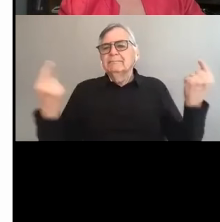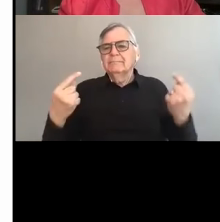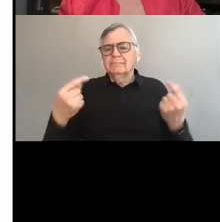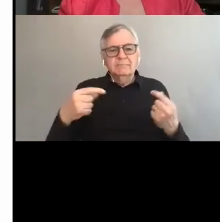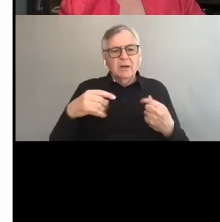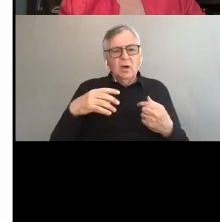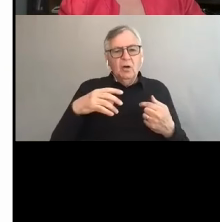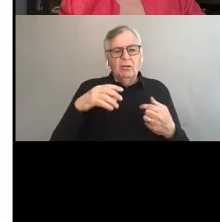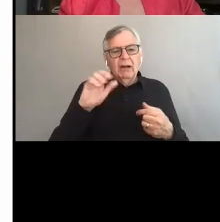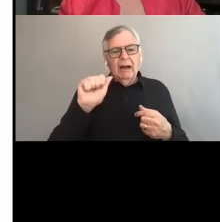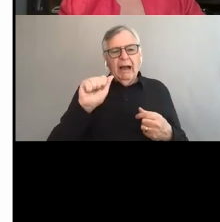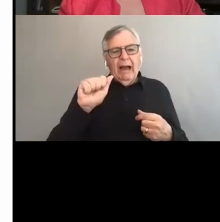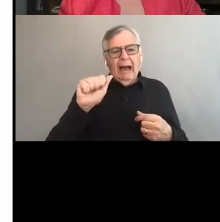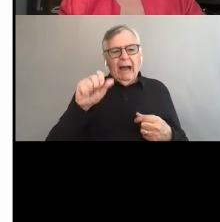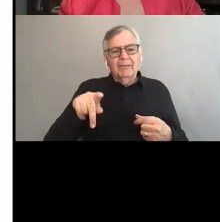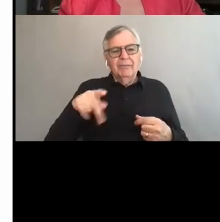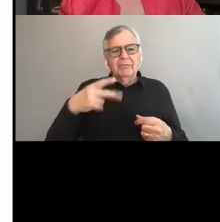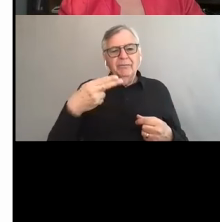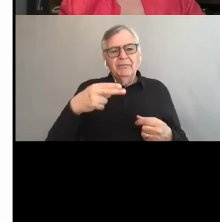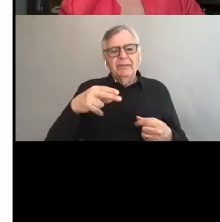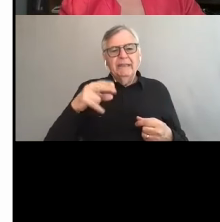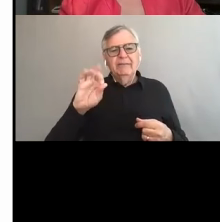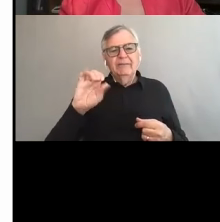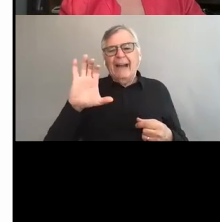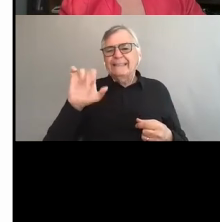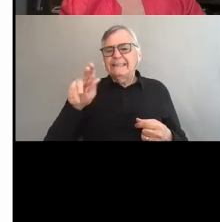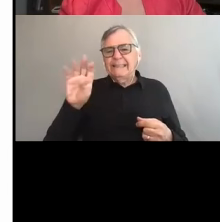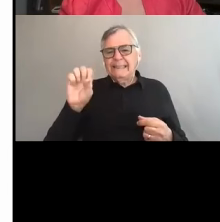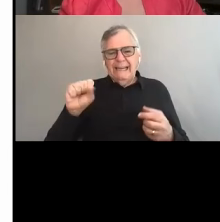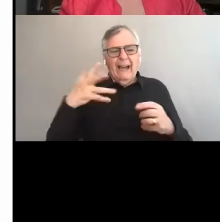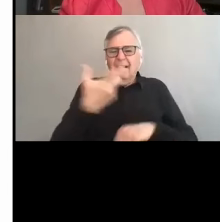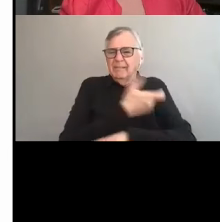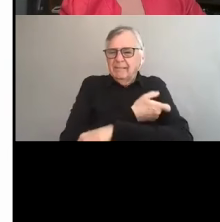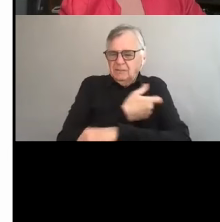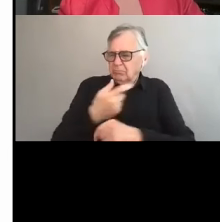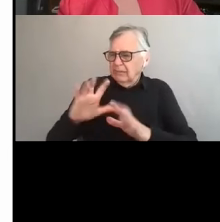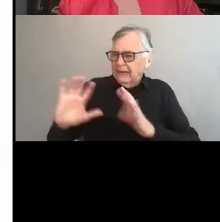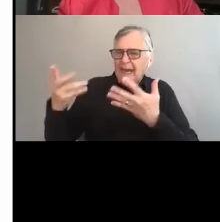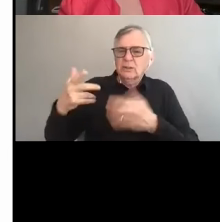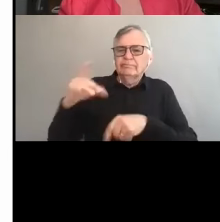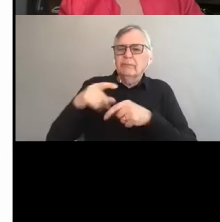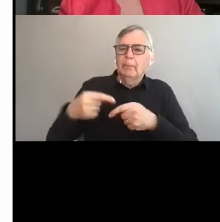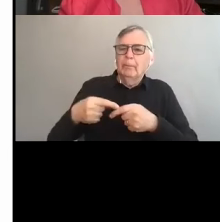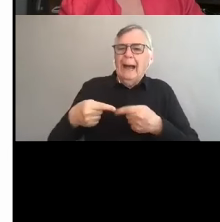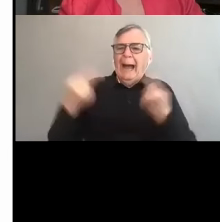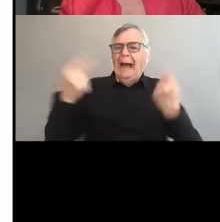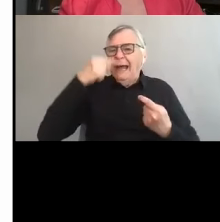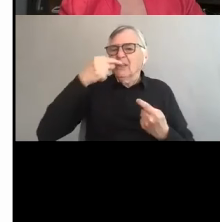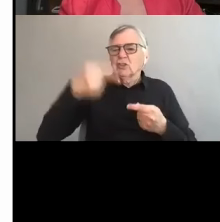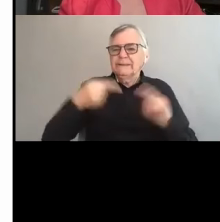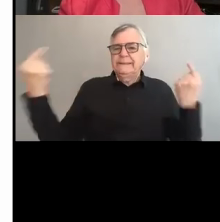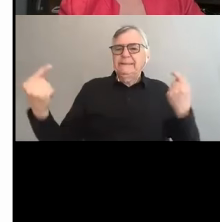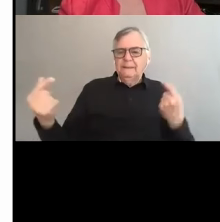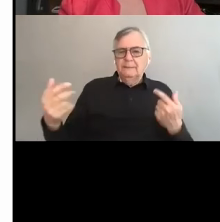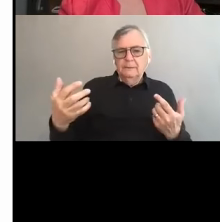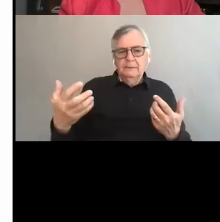anaphylactique. Comme vous vous souvenez, quand on a commencé à vacciner avec Pfizer, il y avait eu quelques réactions anaphylactiques qui avaient été rapportées au tout début.